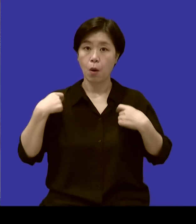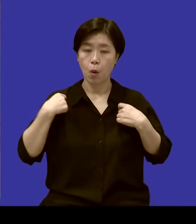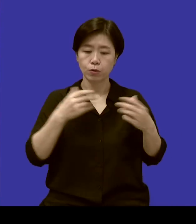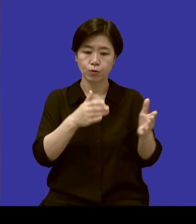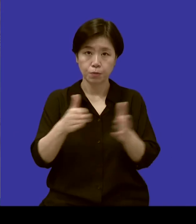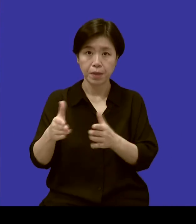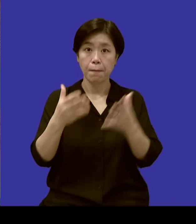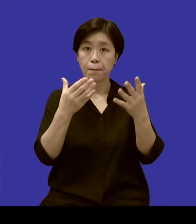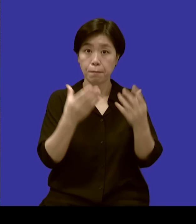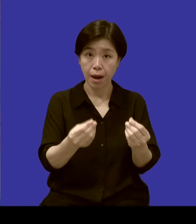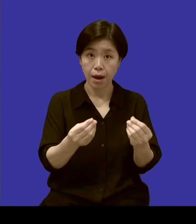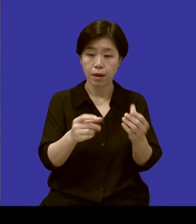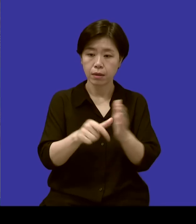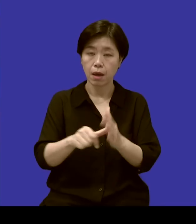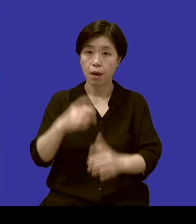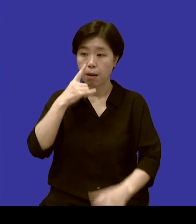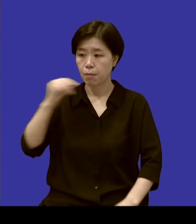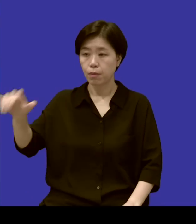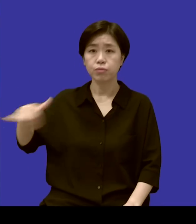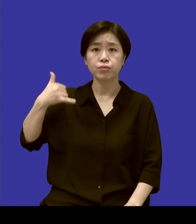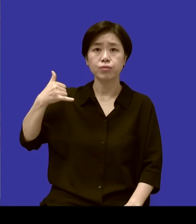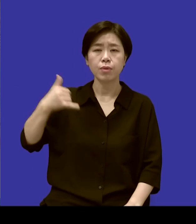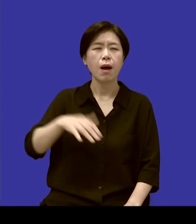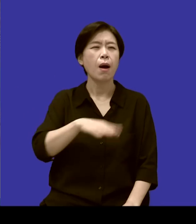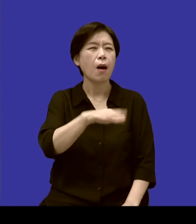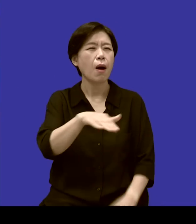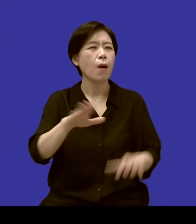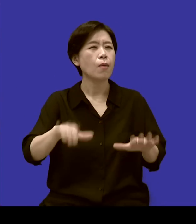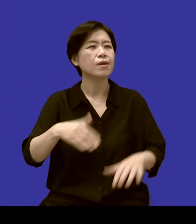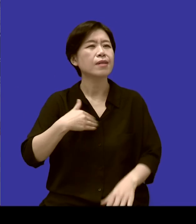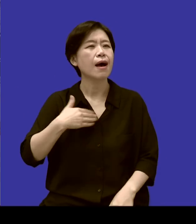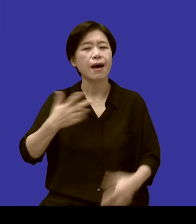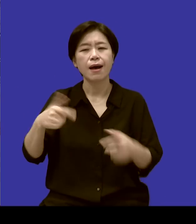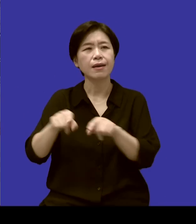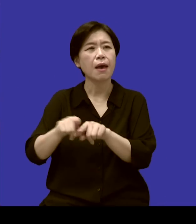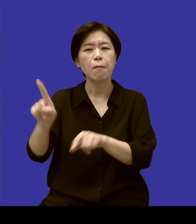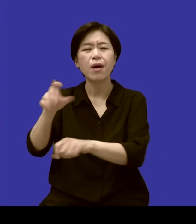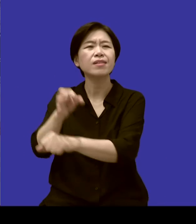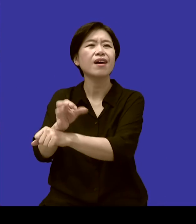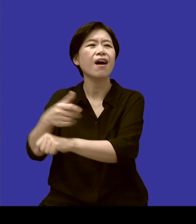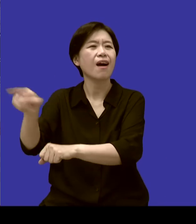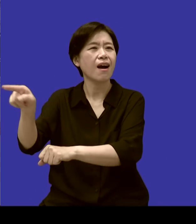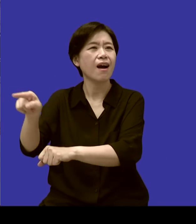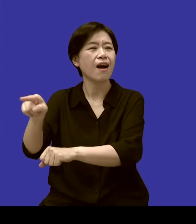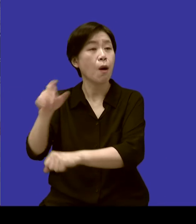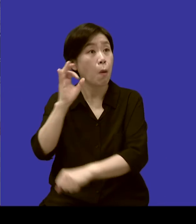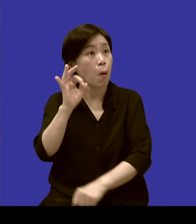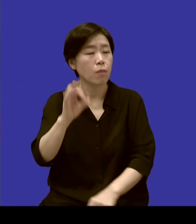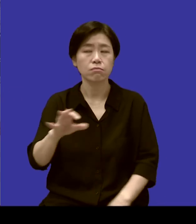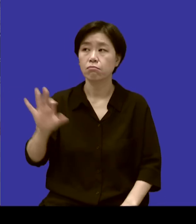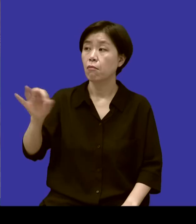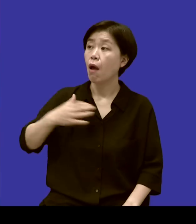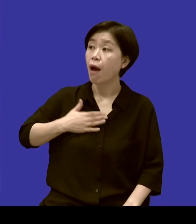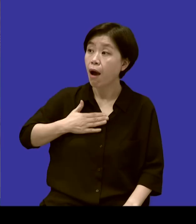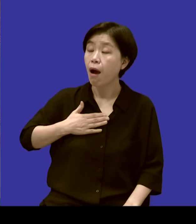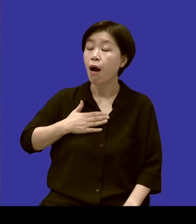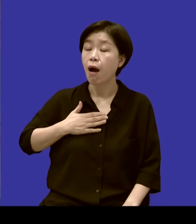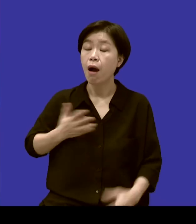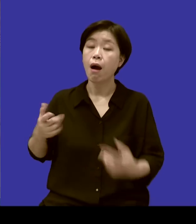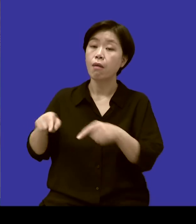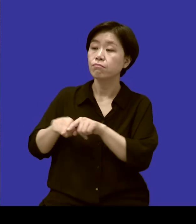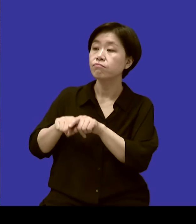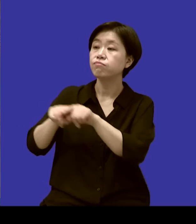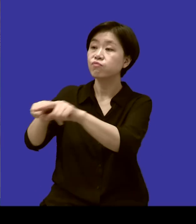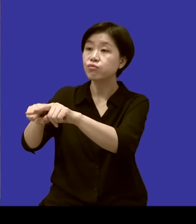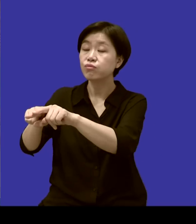유럽을 가는데 트렁크를 사야 되니까 너 나랑 쇼핑 가야 된다 이러는 거예요. 그래서 알았어요. 그러고 이제 쇼핑